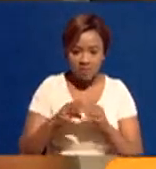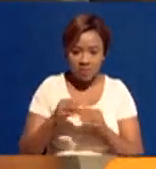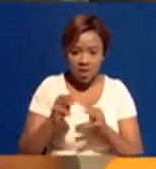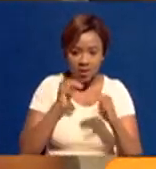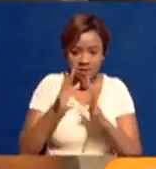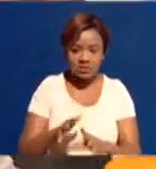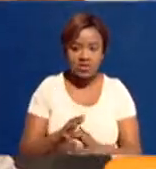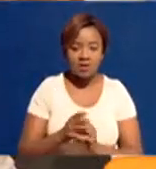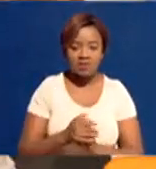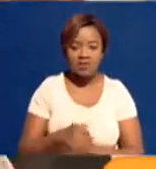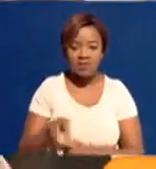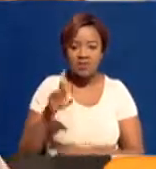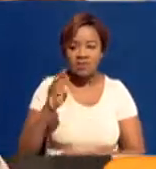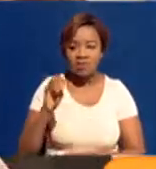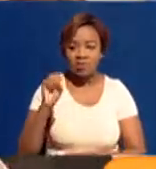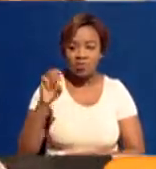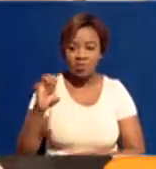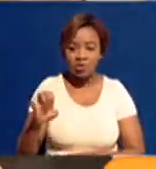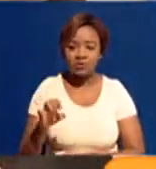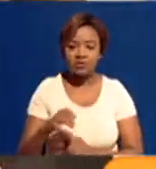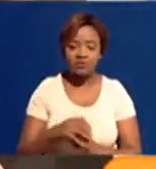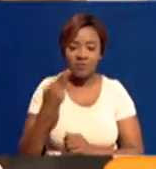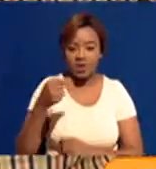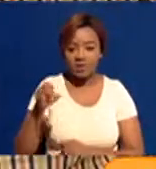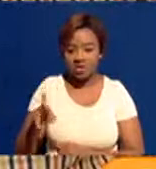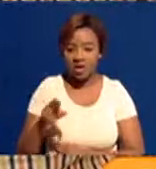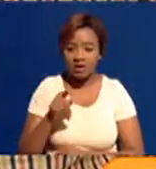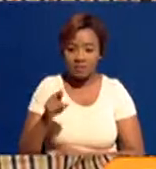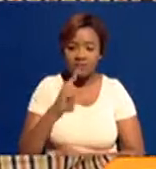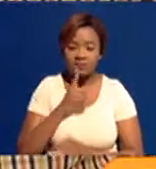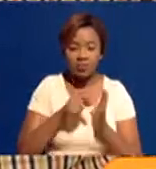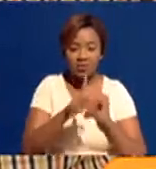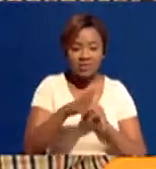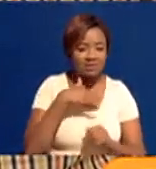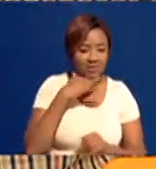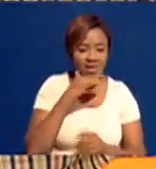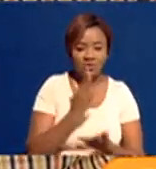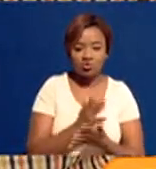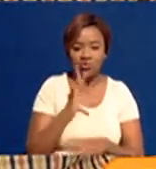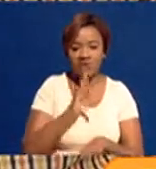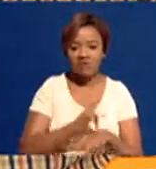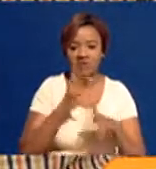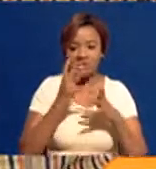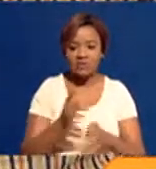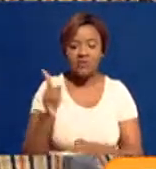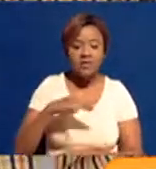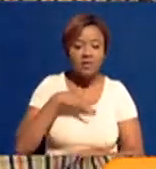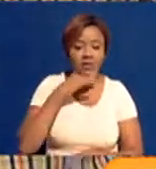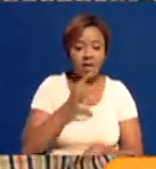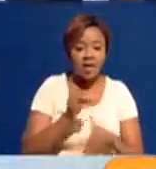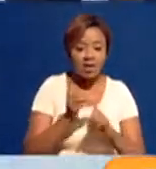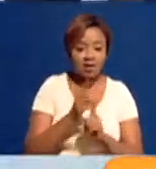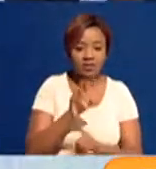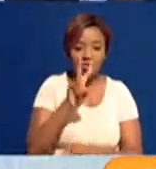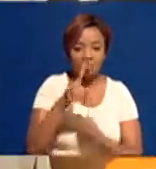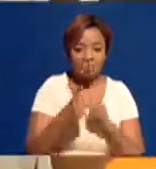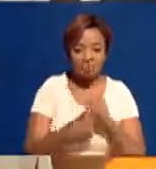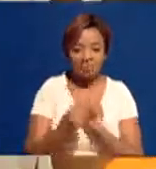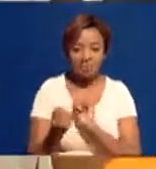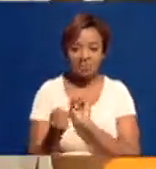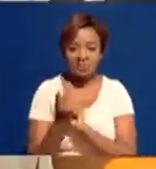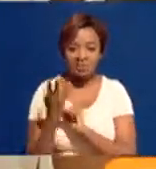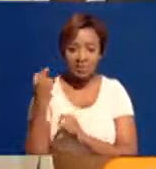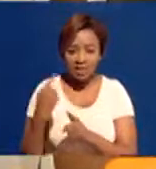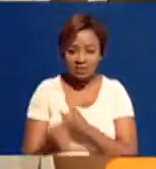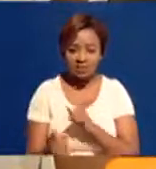maslahi ya wafanyikazi Rose Wanjoi imetaja kifo chake kuwa pigo kubwa. Na mwenda zake alifariki mnamo tarehe 26 Disemba mwaka